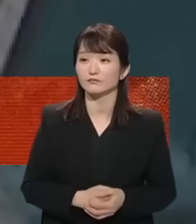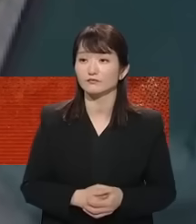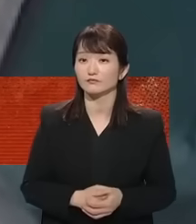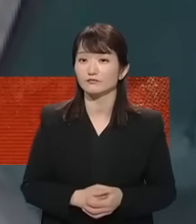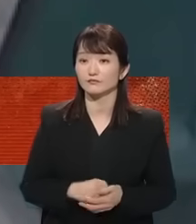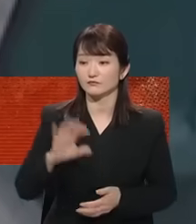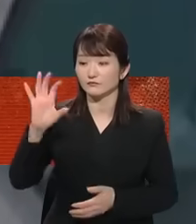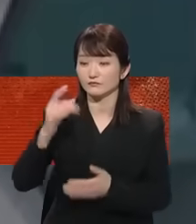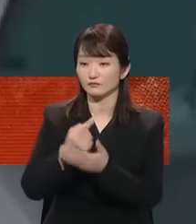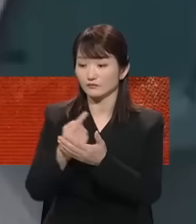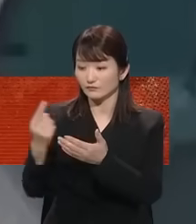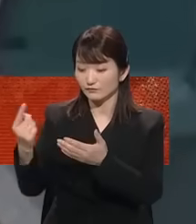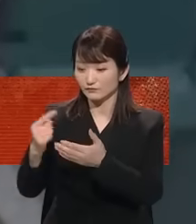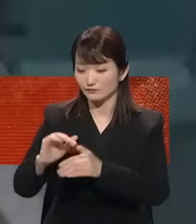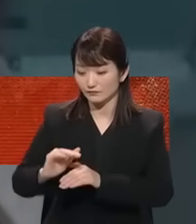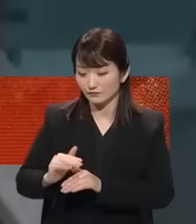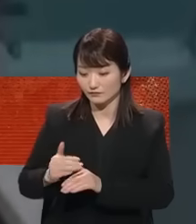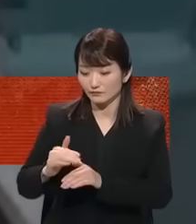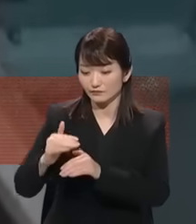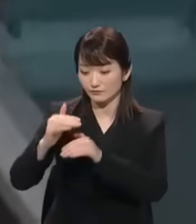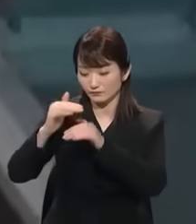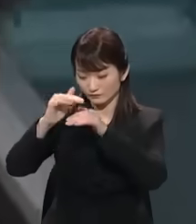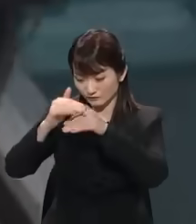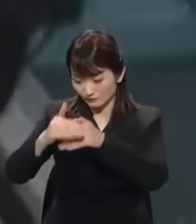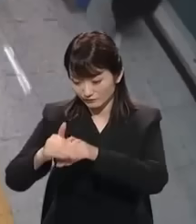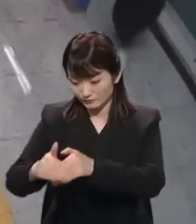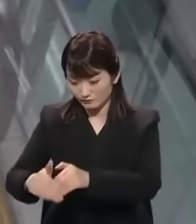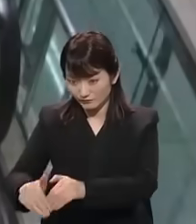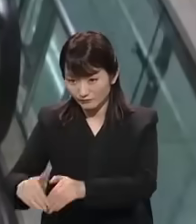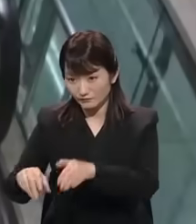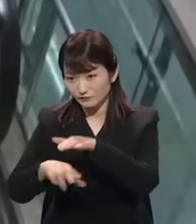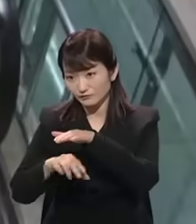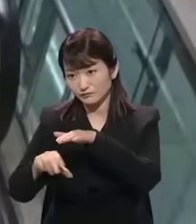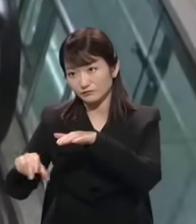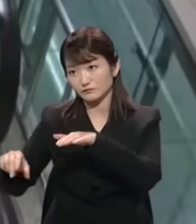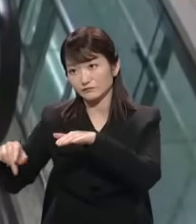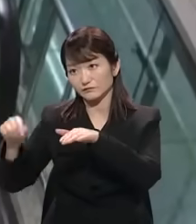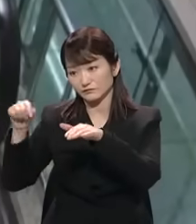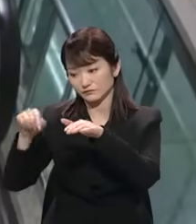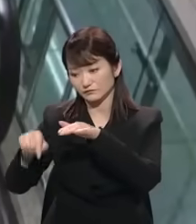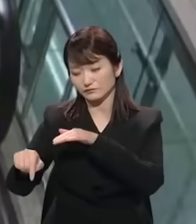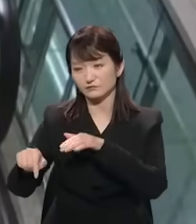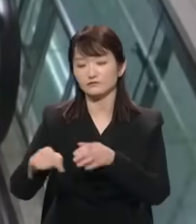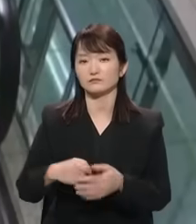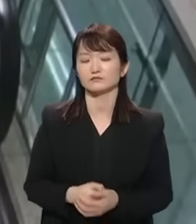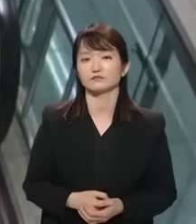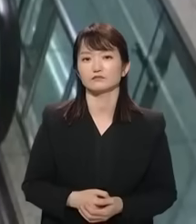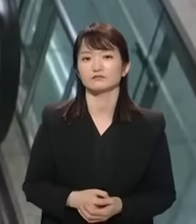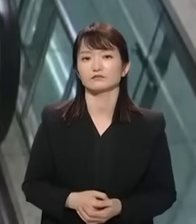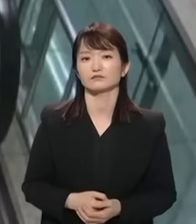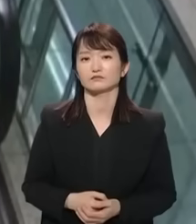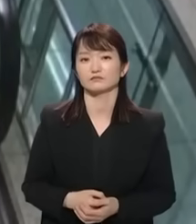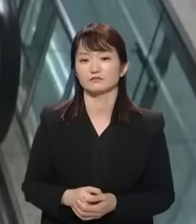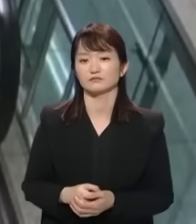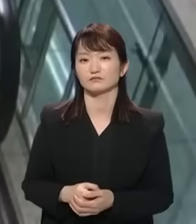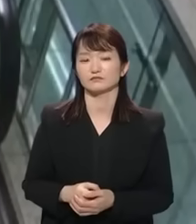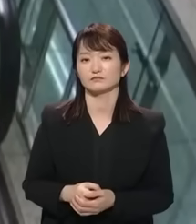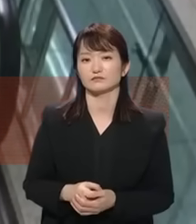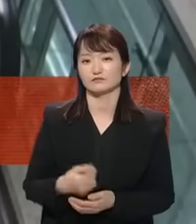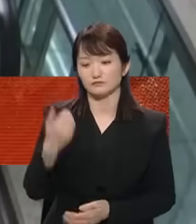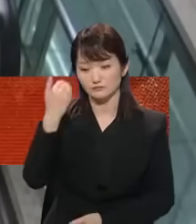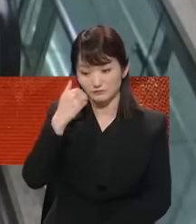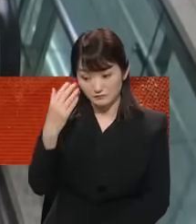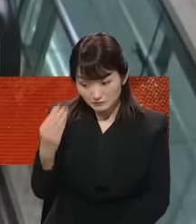나와서 바로 에스컬레이터를 타고 지하철 탈러 내려갔습니다 아야 그 영무 입장에서 딱 보면 아 이거 무임승차하려는 거구나 누가 봐도